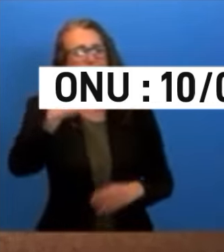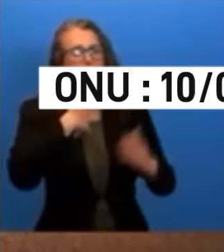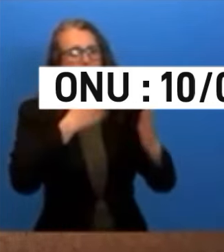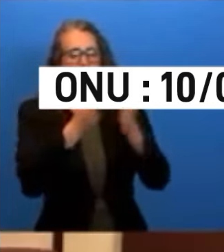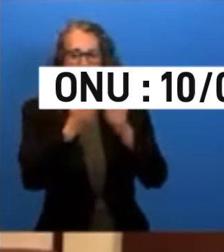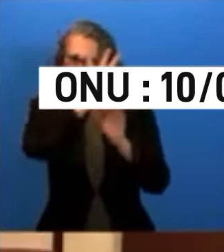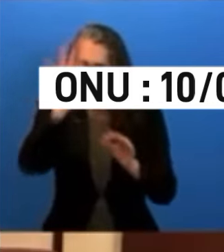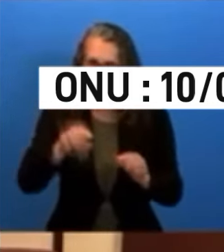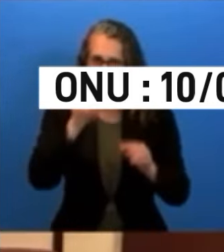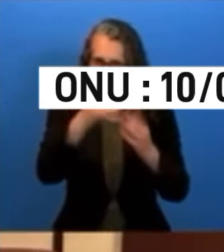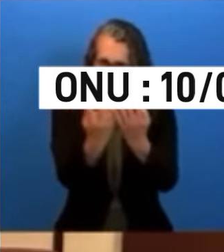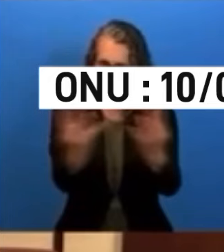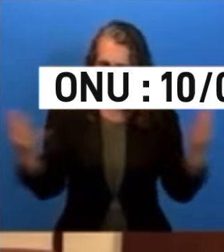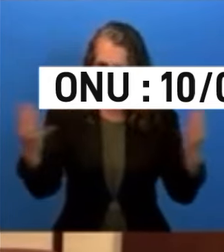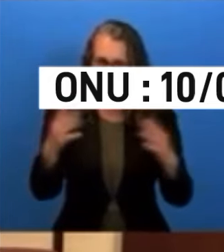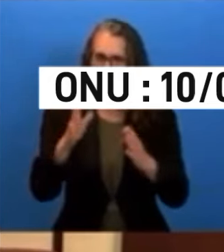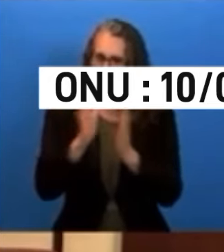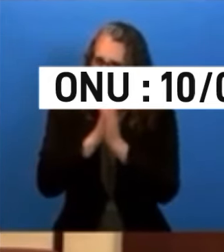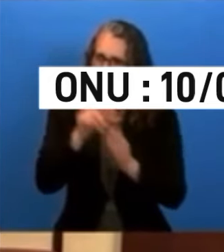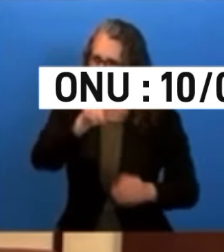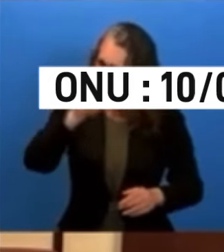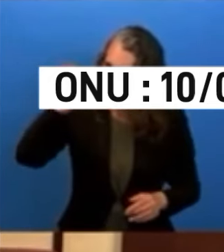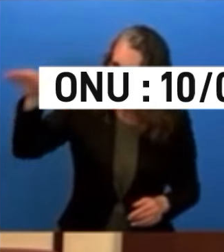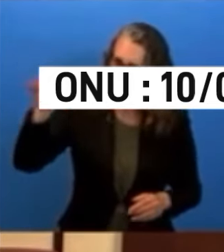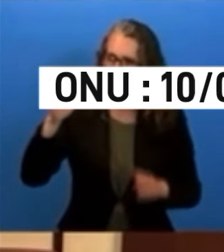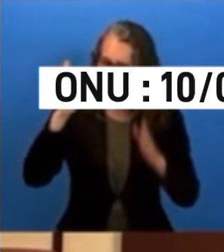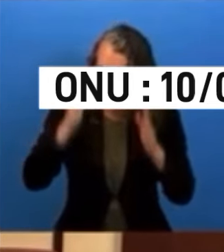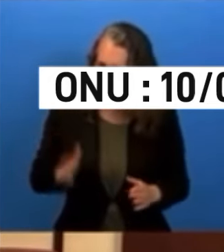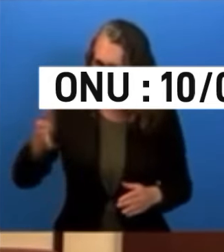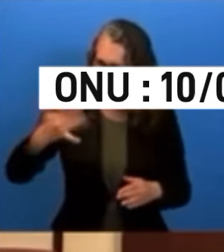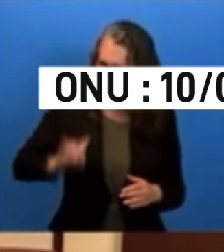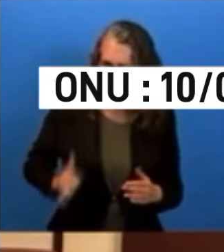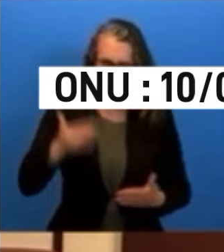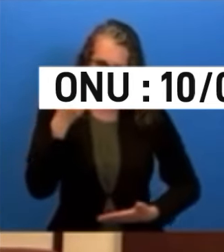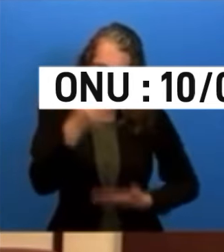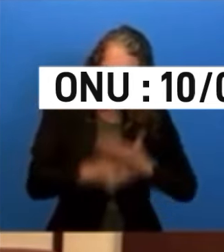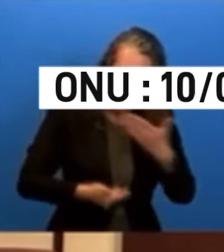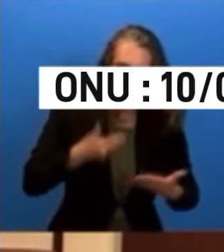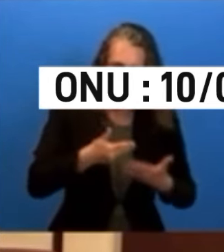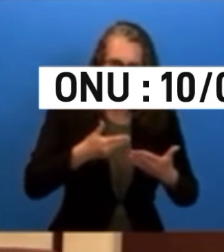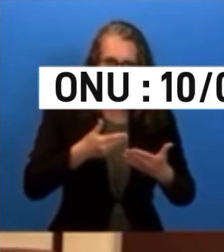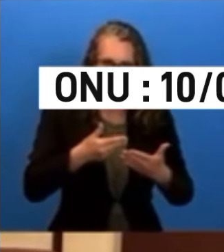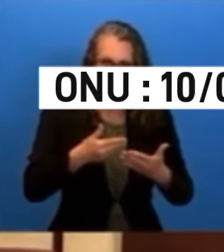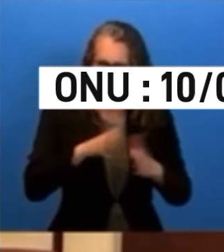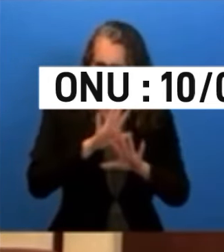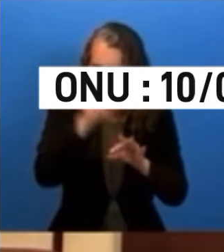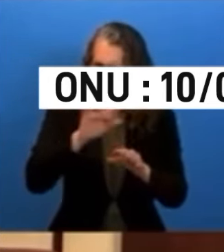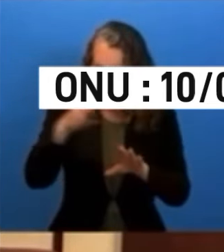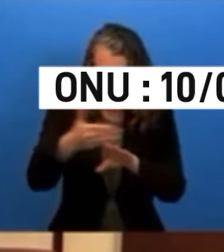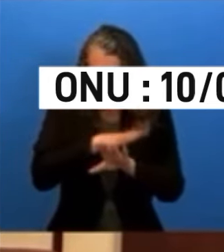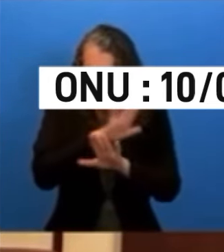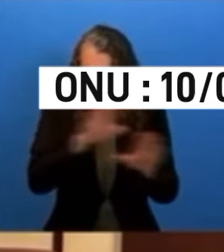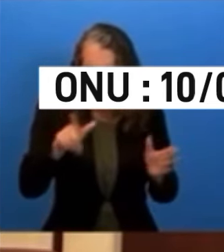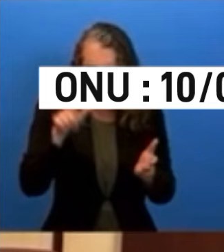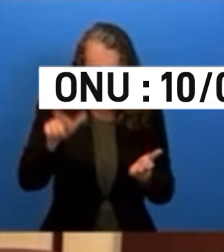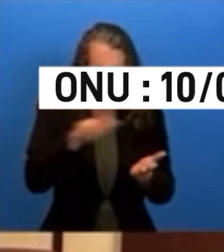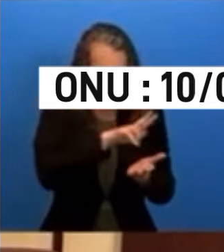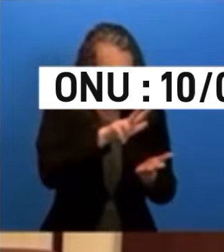من مجموعة القبائل. وأود أن أطلب من هذا الحفل الكريم أن يطلب من حكومة الجزائر أن